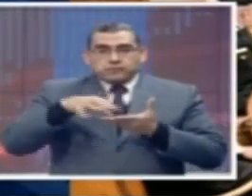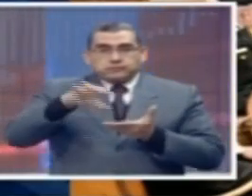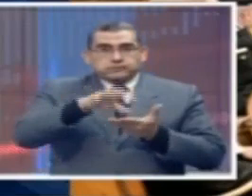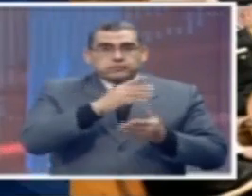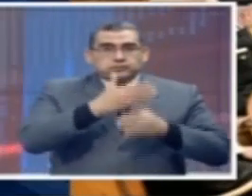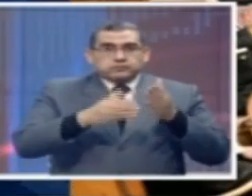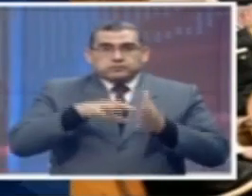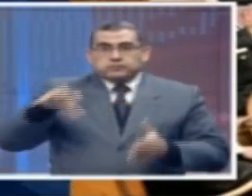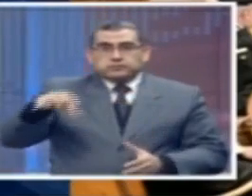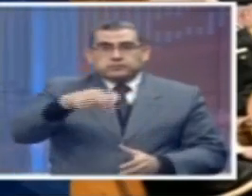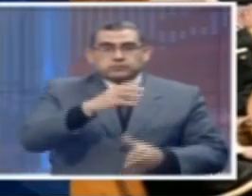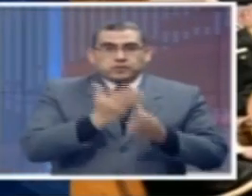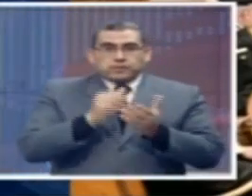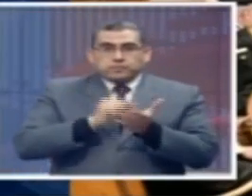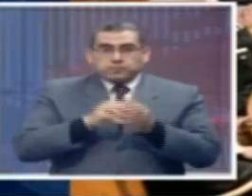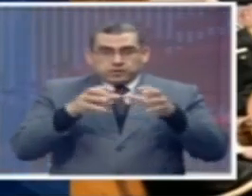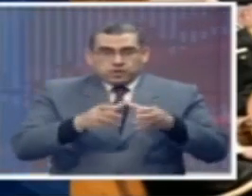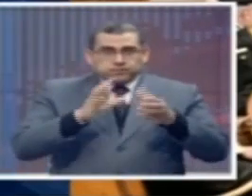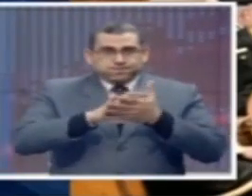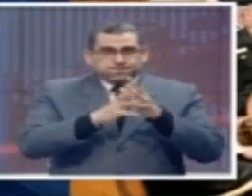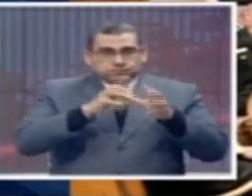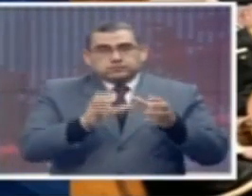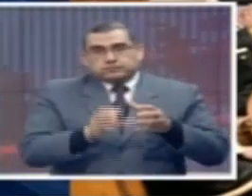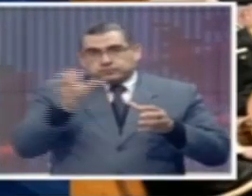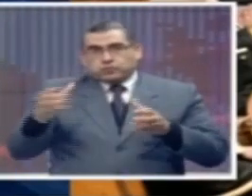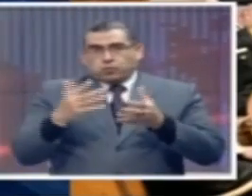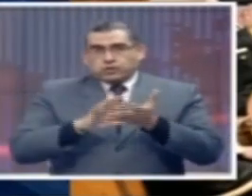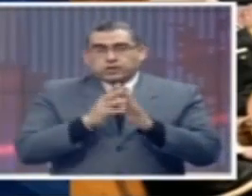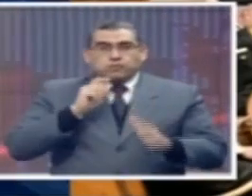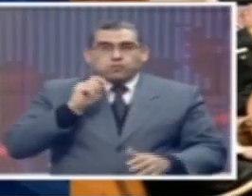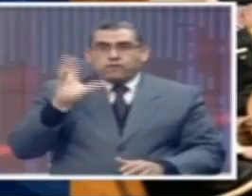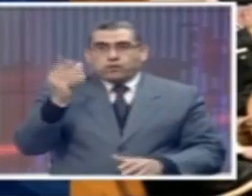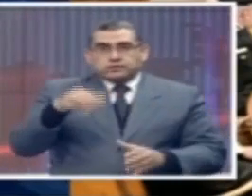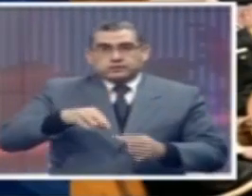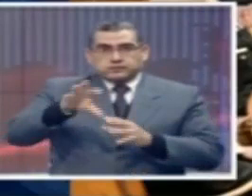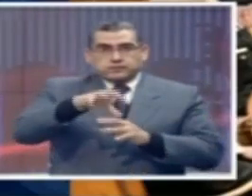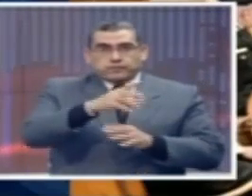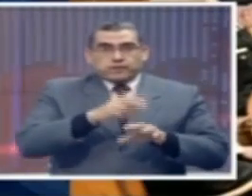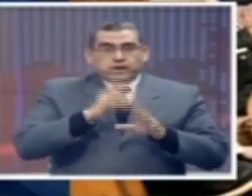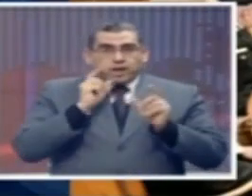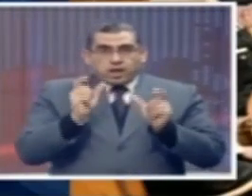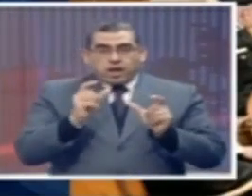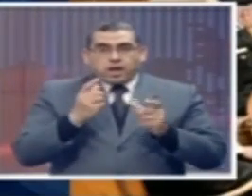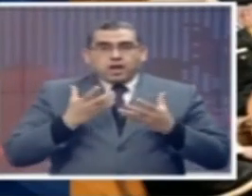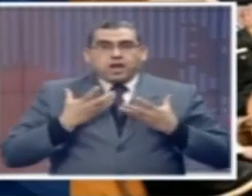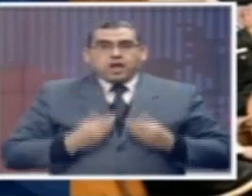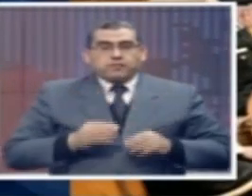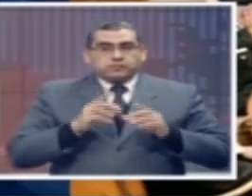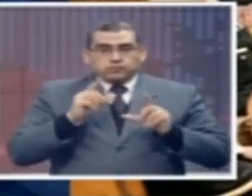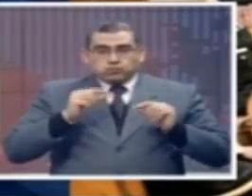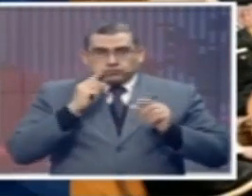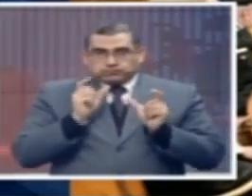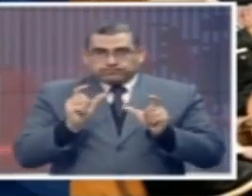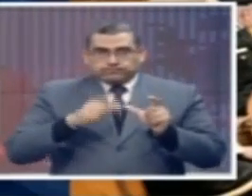عدد من منشآتها خارج الكتل السكنية بمحافظات الجمهورية، مع مراعاة كفاءة